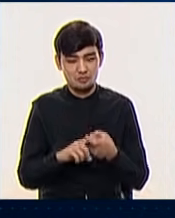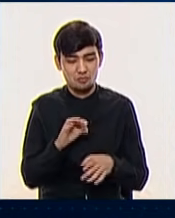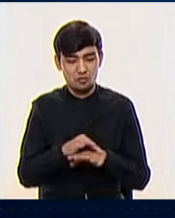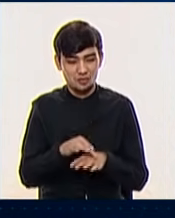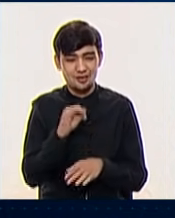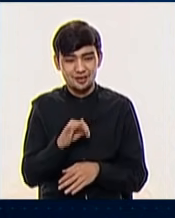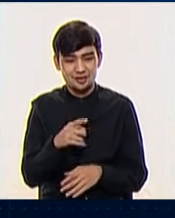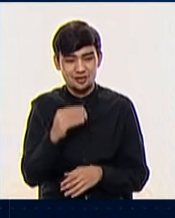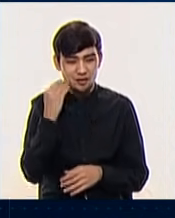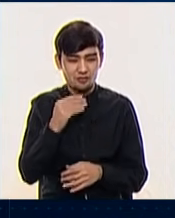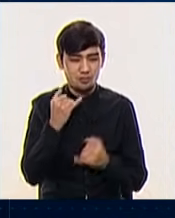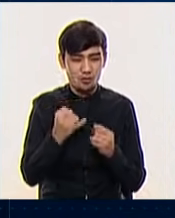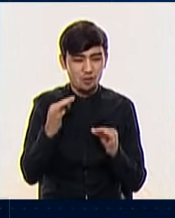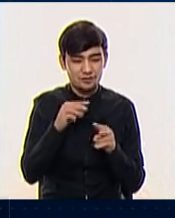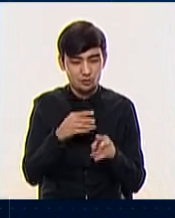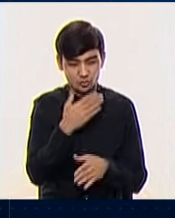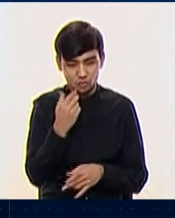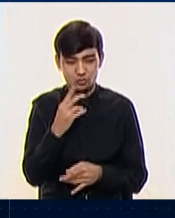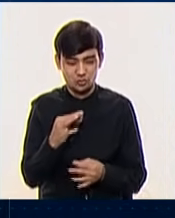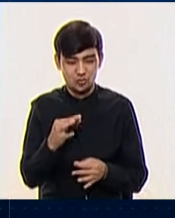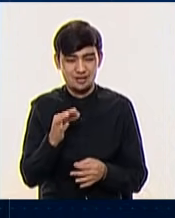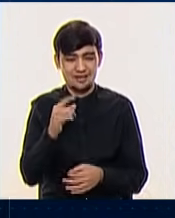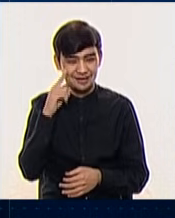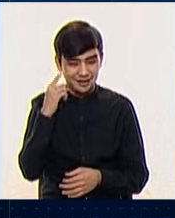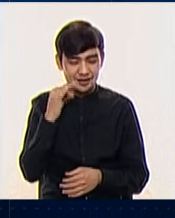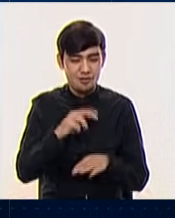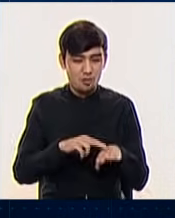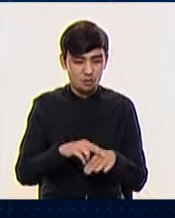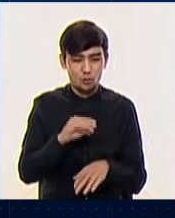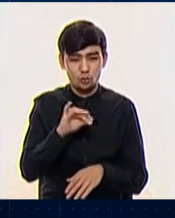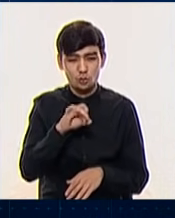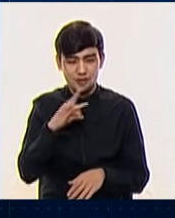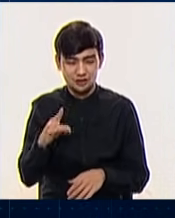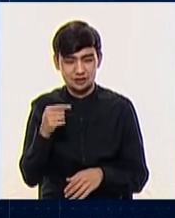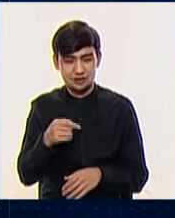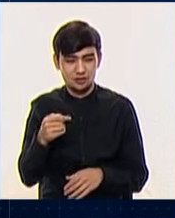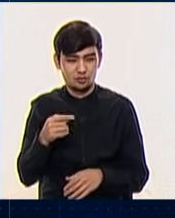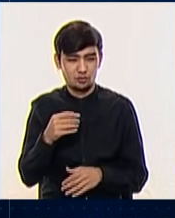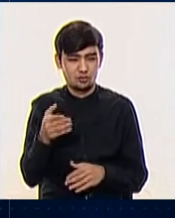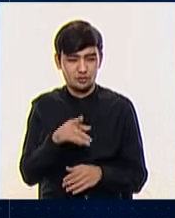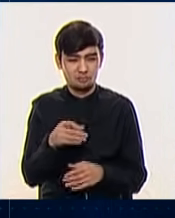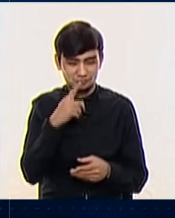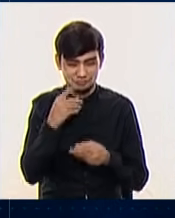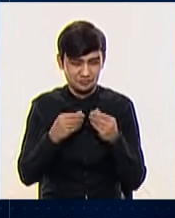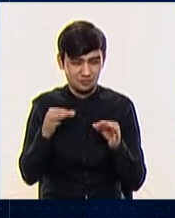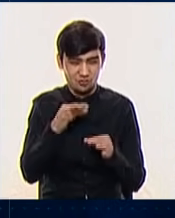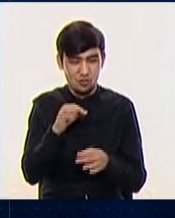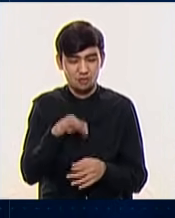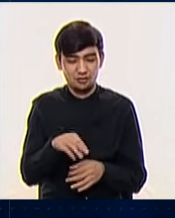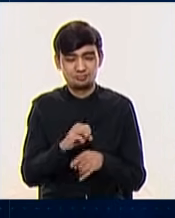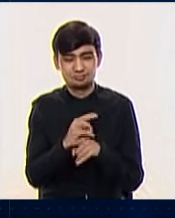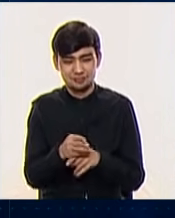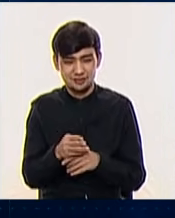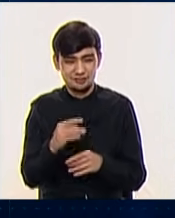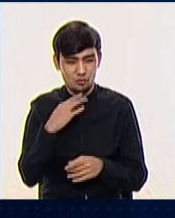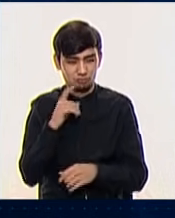свидетельствуют о ее плохом качестве. Тем временем полиция в Китае и ЮАР конфисковала тысячи доз фальшивых вакцин от коронавируса и